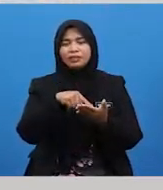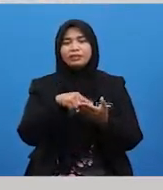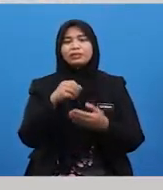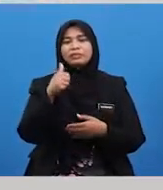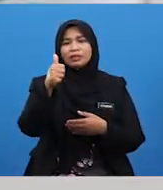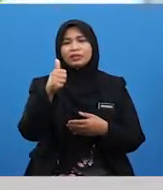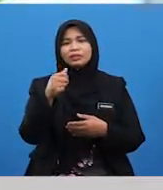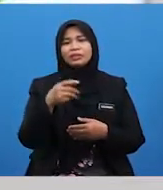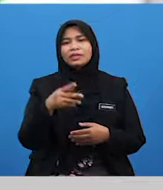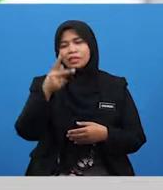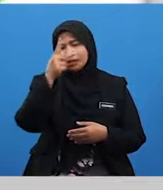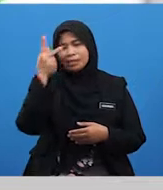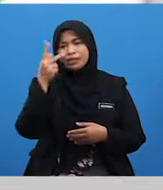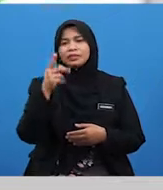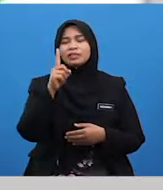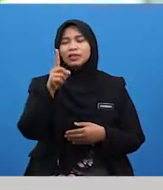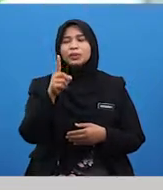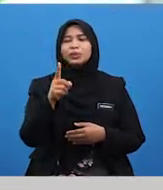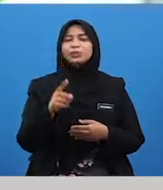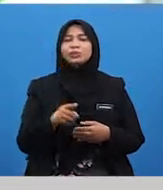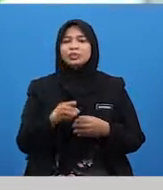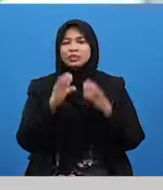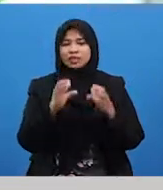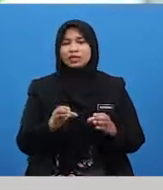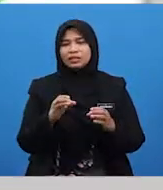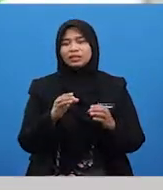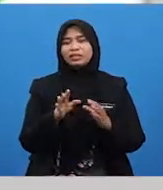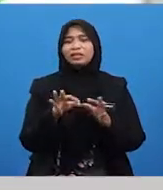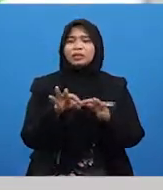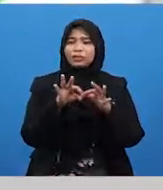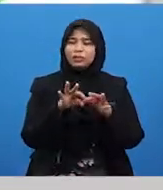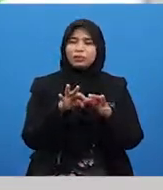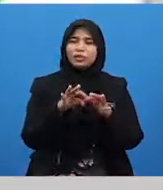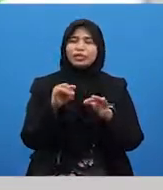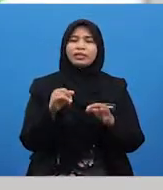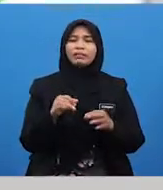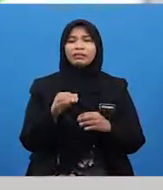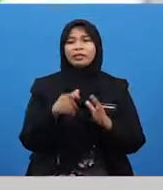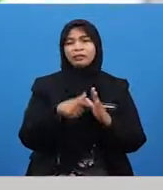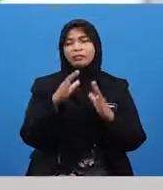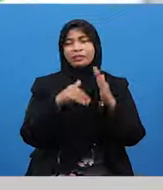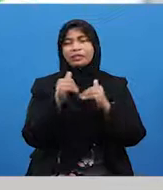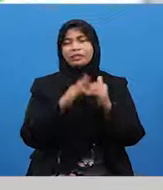jiran merupakan salah satu titik permulaan terjalinnya hubungan yang erat dan mesra dalam kalangan